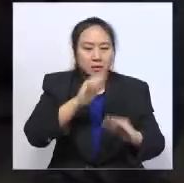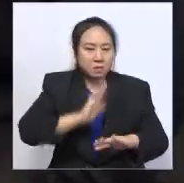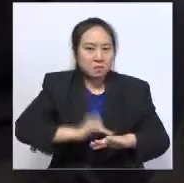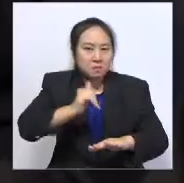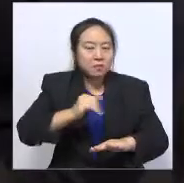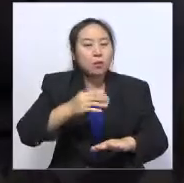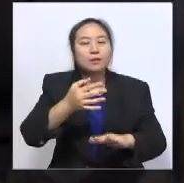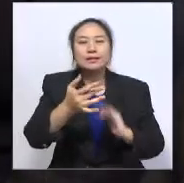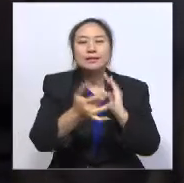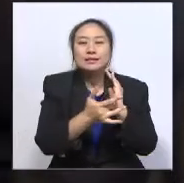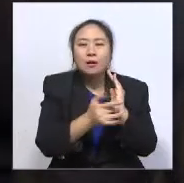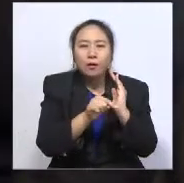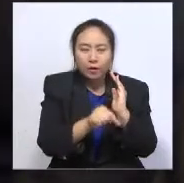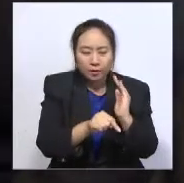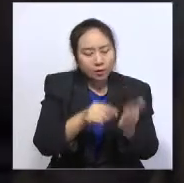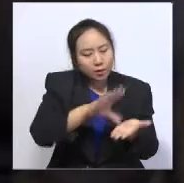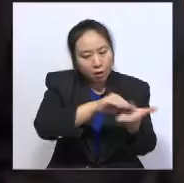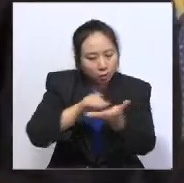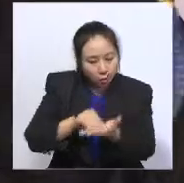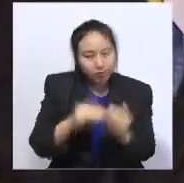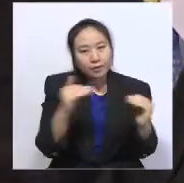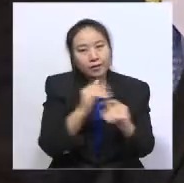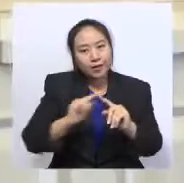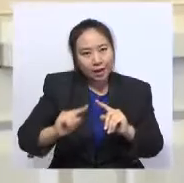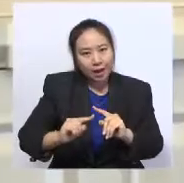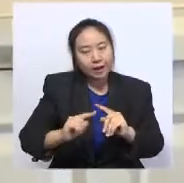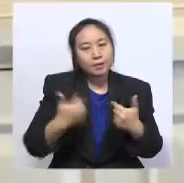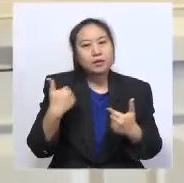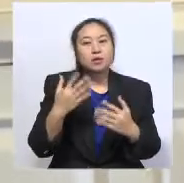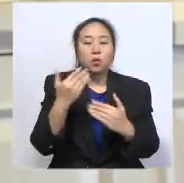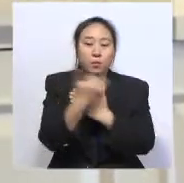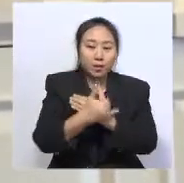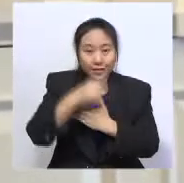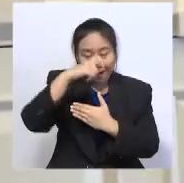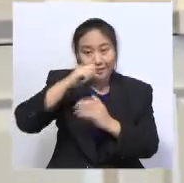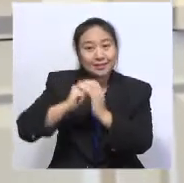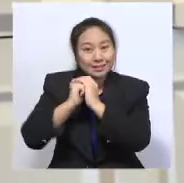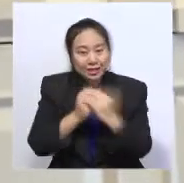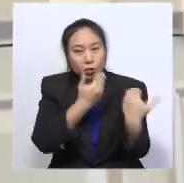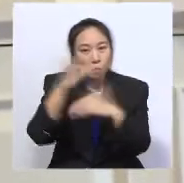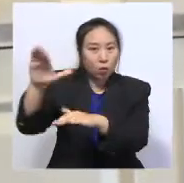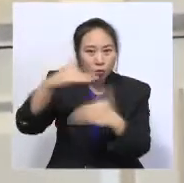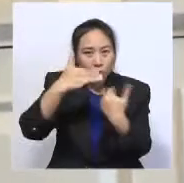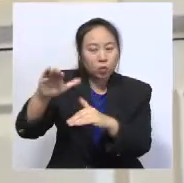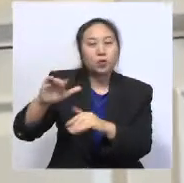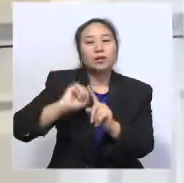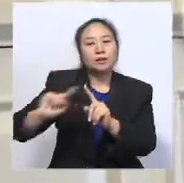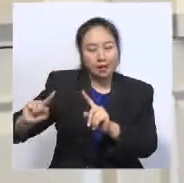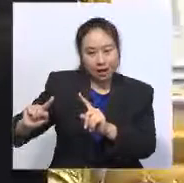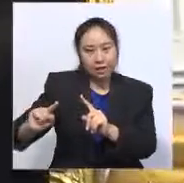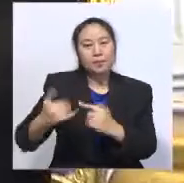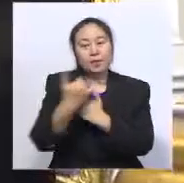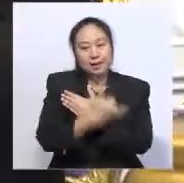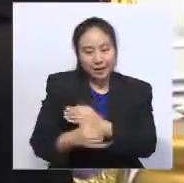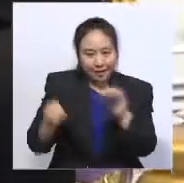EEC เพื่อเป็นศูนย์ประมูลข้อมูลโลจิสติกรองรับการขนส่งระหว่างประเทศไทยกับจีนนะครับก็เป็นการขนส่งข้ามพรมแดน